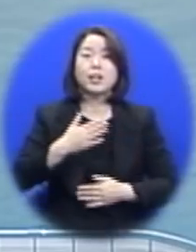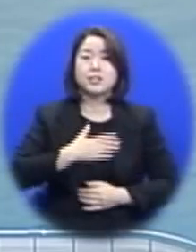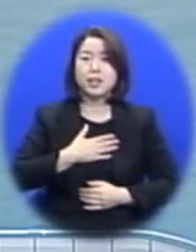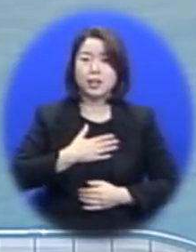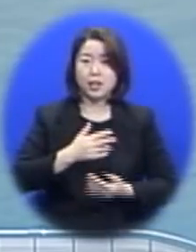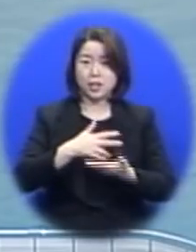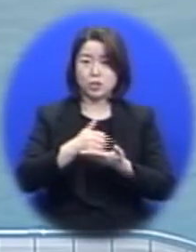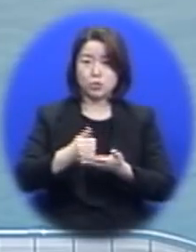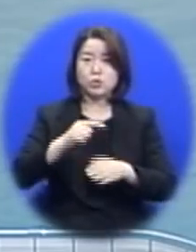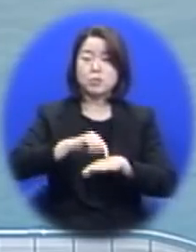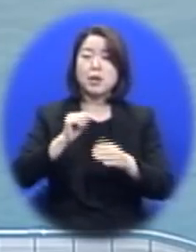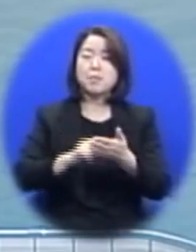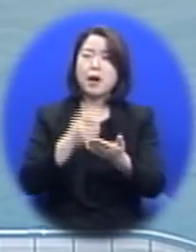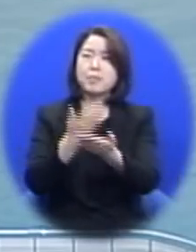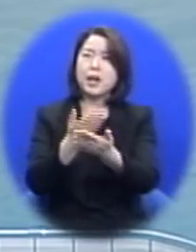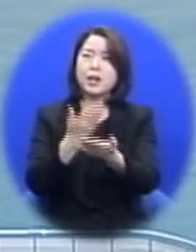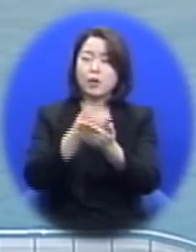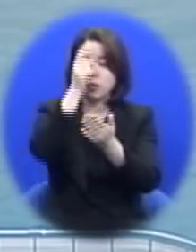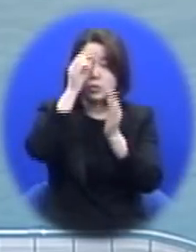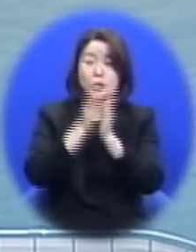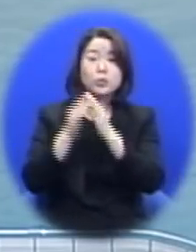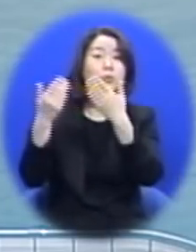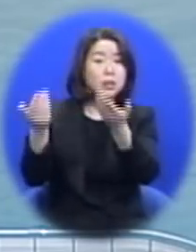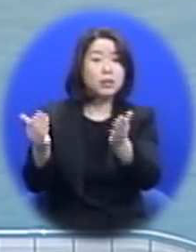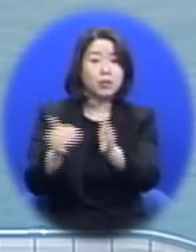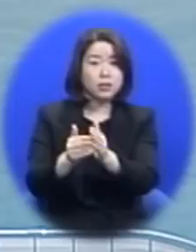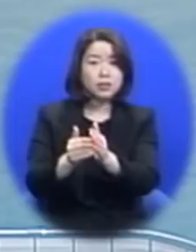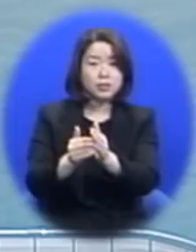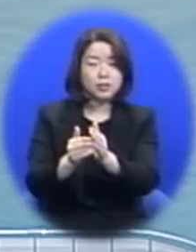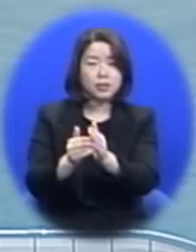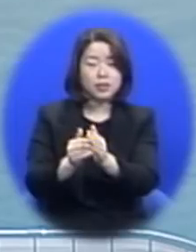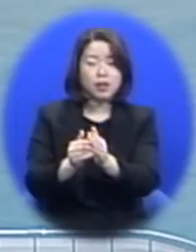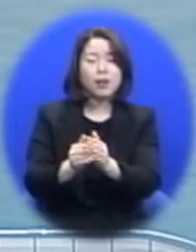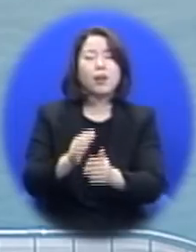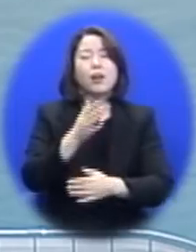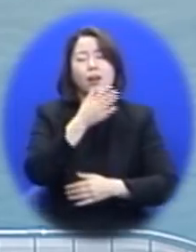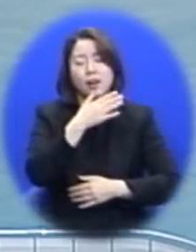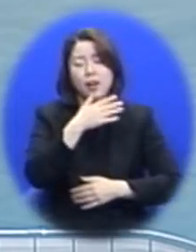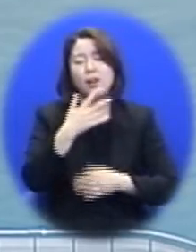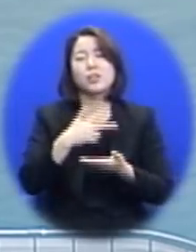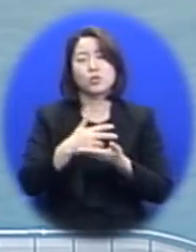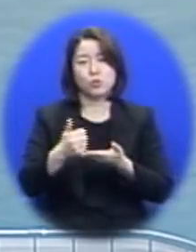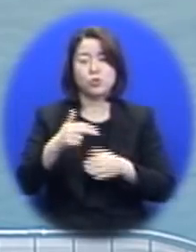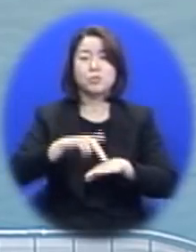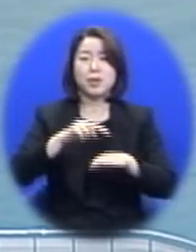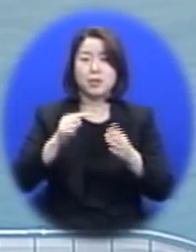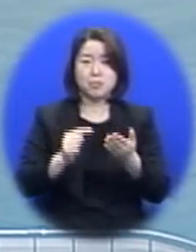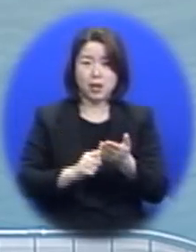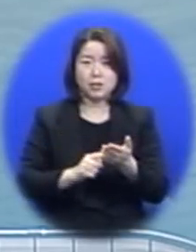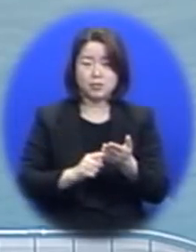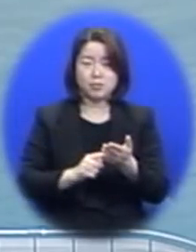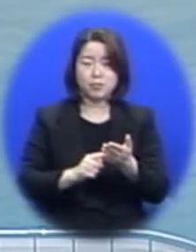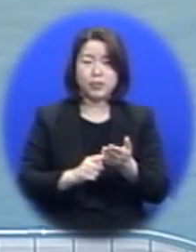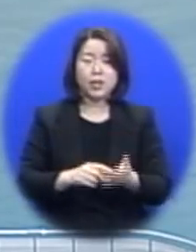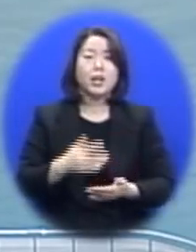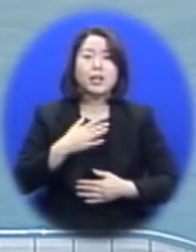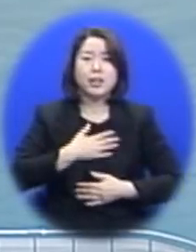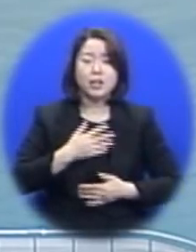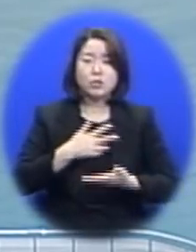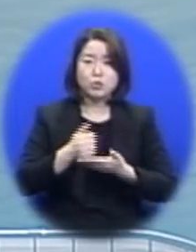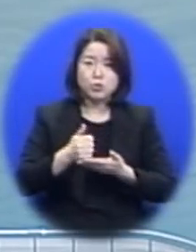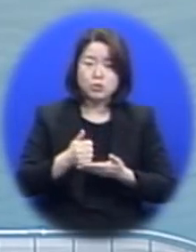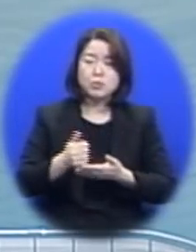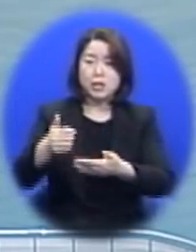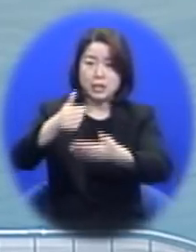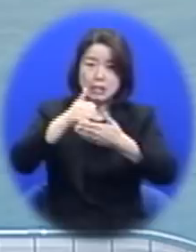주님의 마음을 달라고 구했잖아요. 주님의 마음, 저는 예수님을 주님으로 영접했고 주의 종이라고